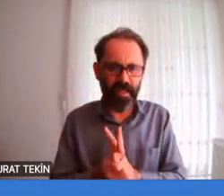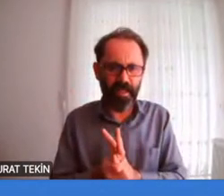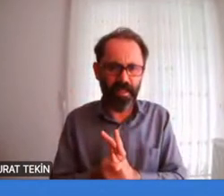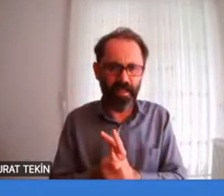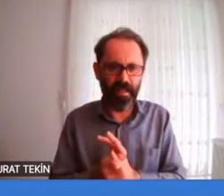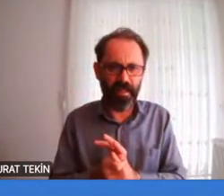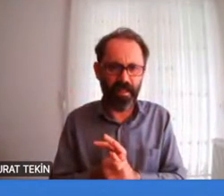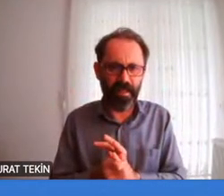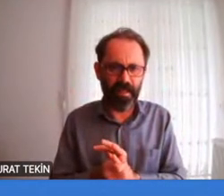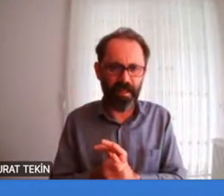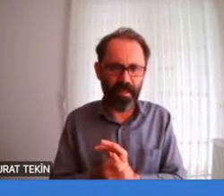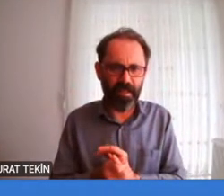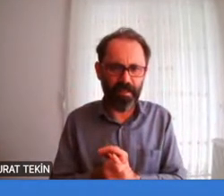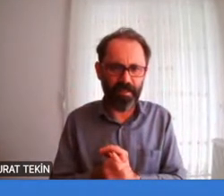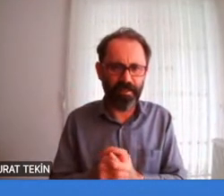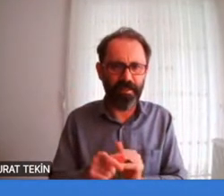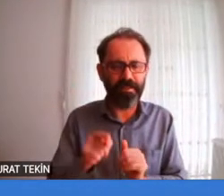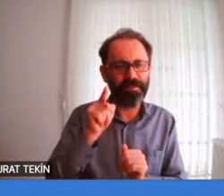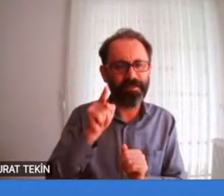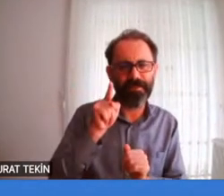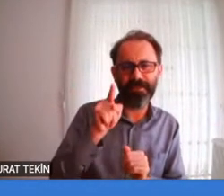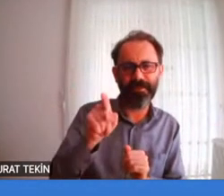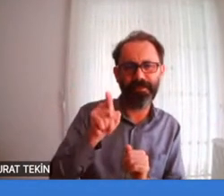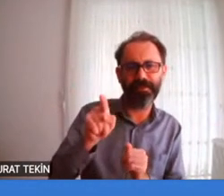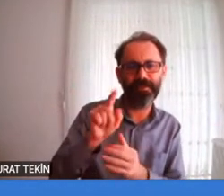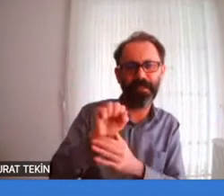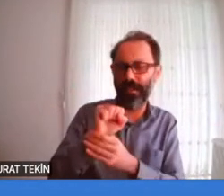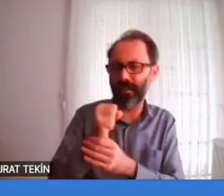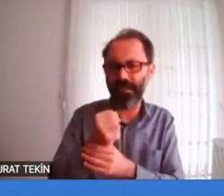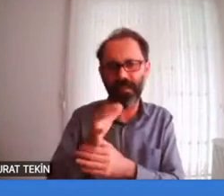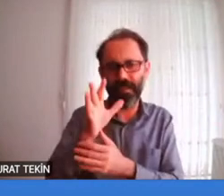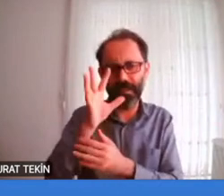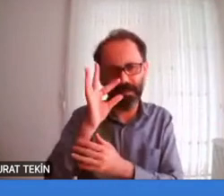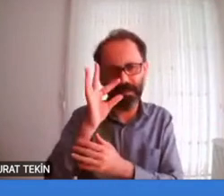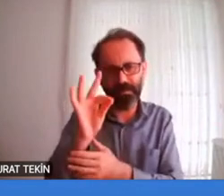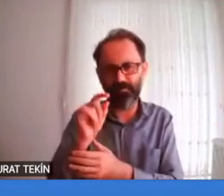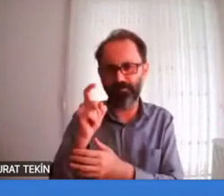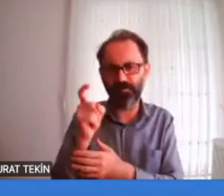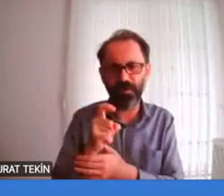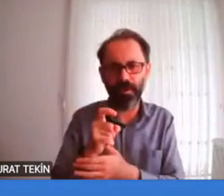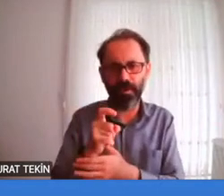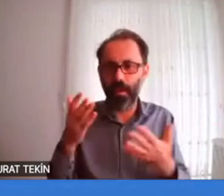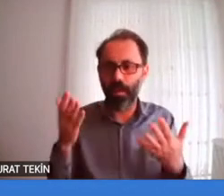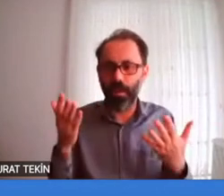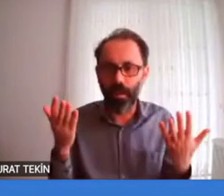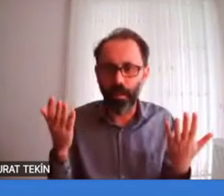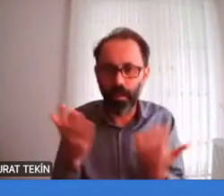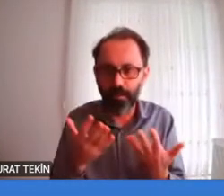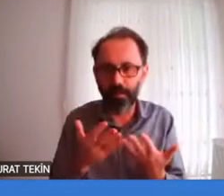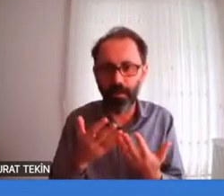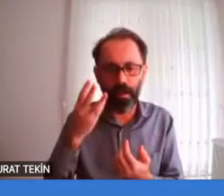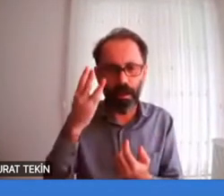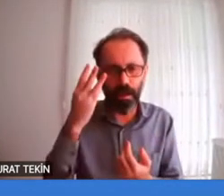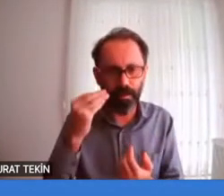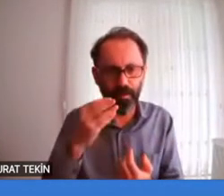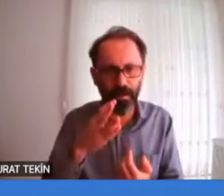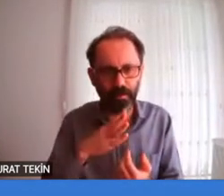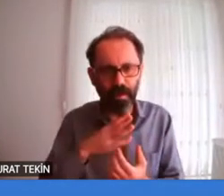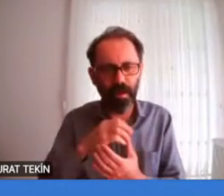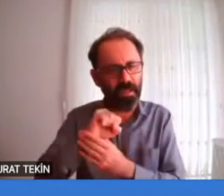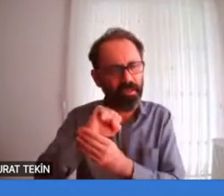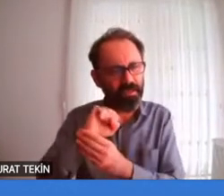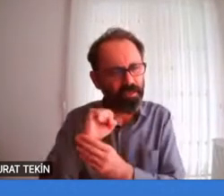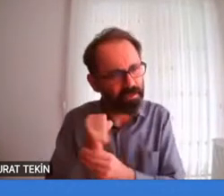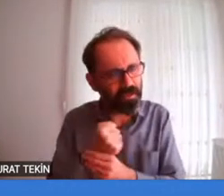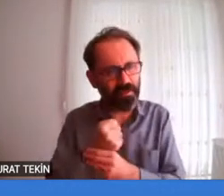oluyor, yoksa hani yönlendirme bu sporda işe yarar mı? Nasıl gerçekleşiyor? Ne dersiniz? Yani yetenek mi çok çalışmak mı gibi